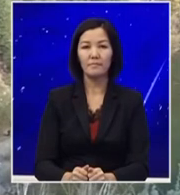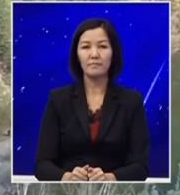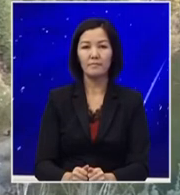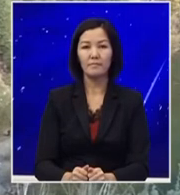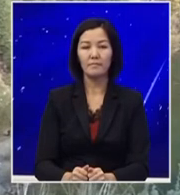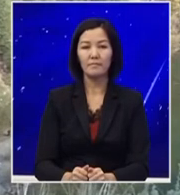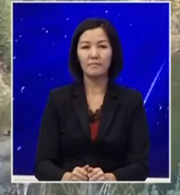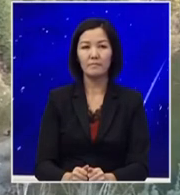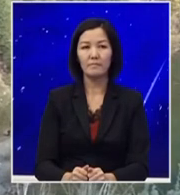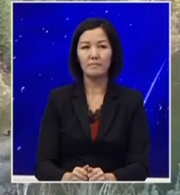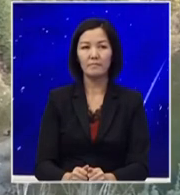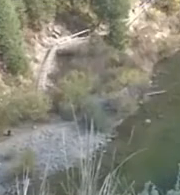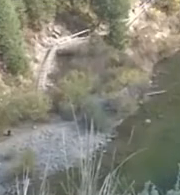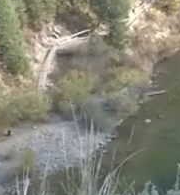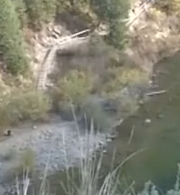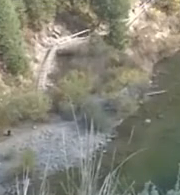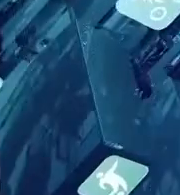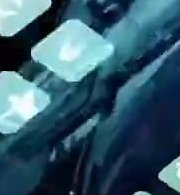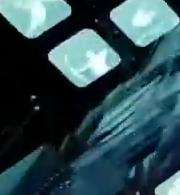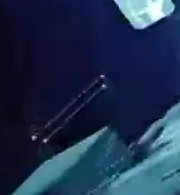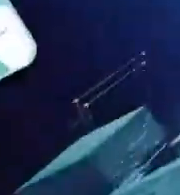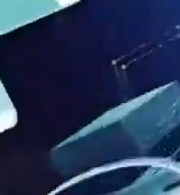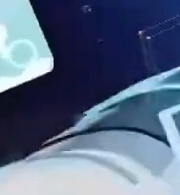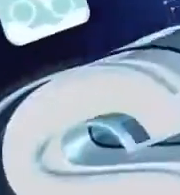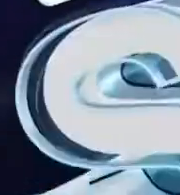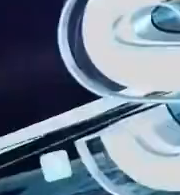Жүнкешев, Жетісу арнасы.